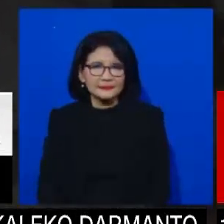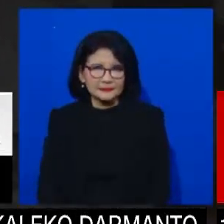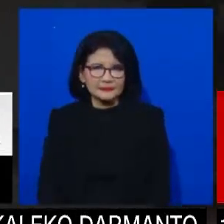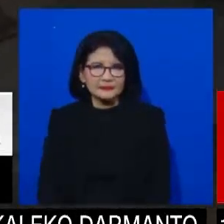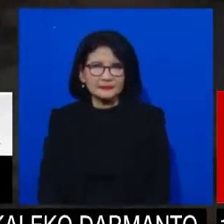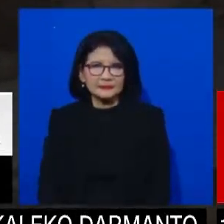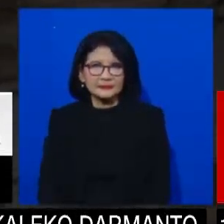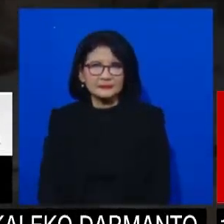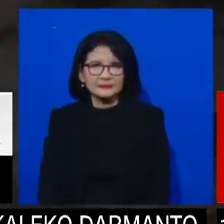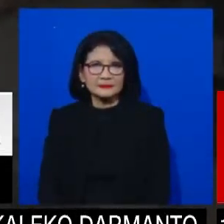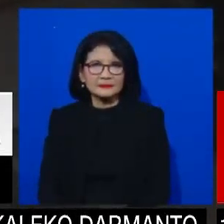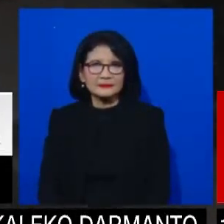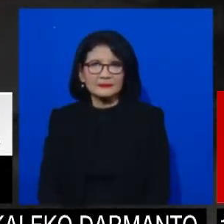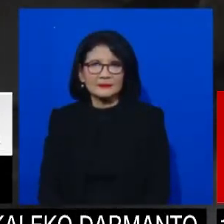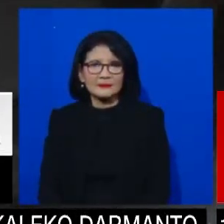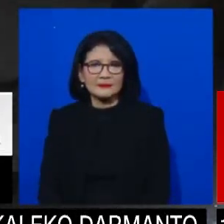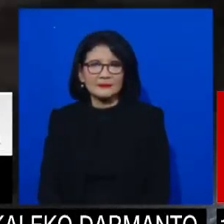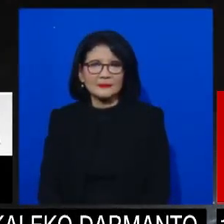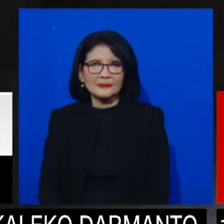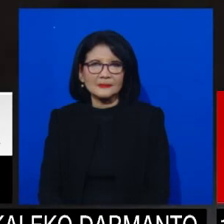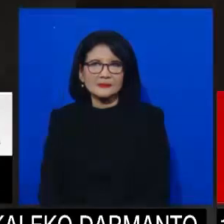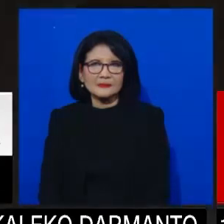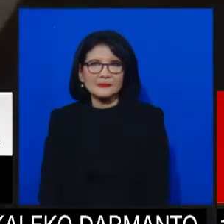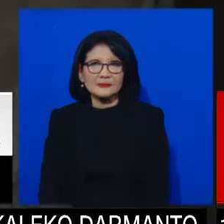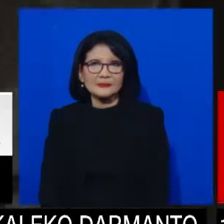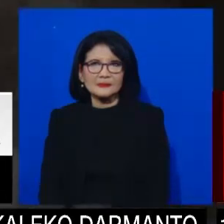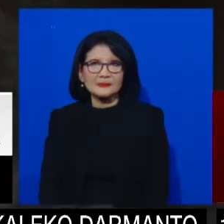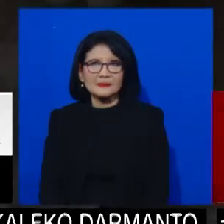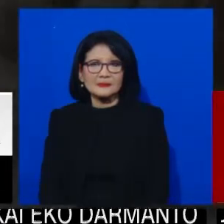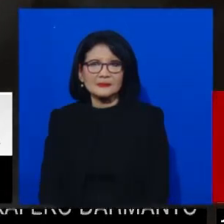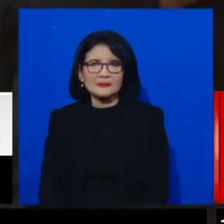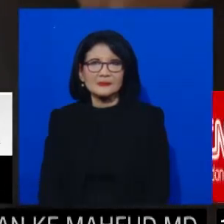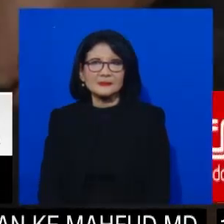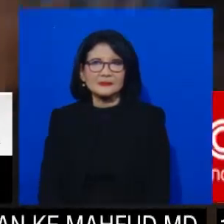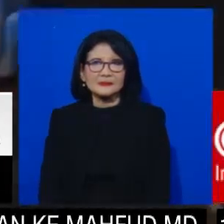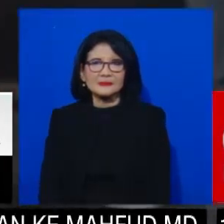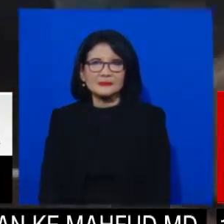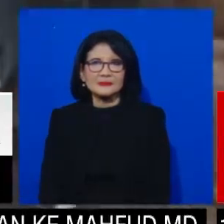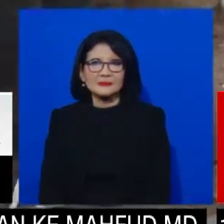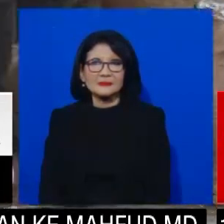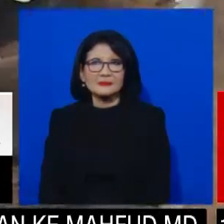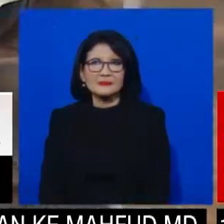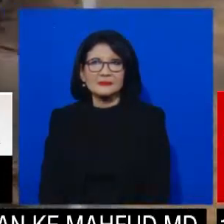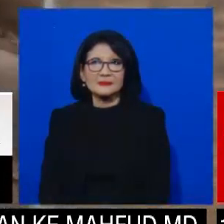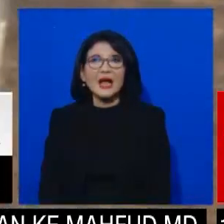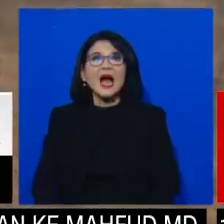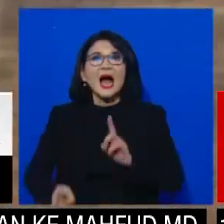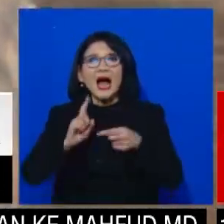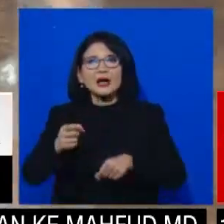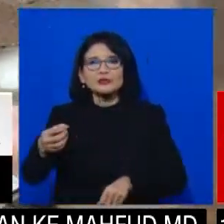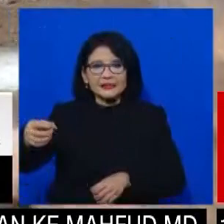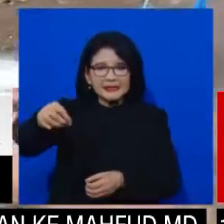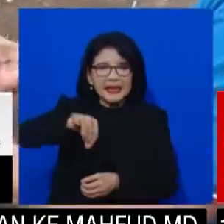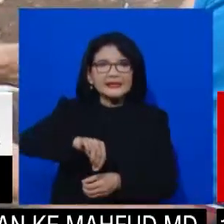Nanti langkah pukulannya itu kelihatan jadinya. Nah. Oh, kalau nggak pakai oli? Kalau nggak pakai